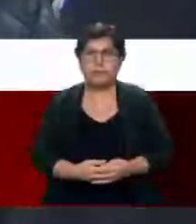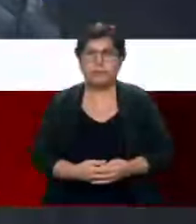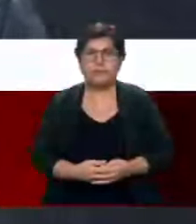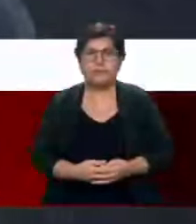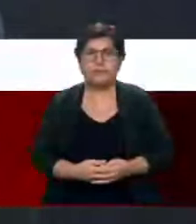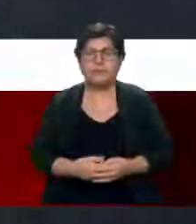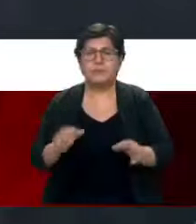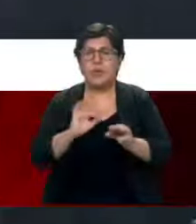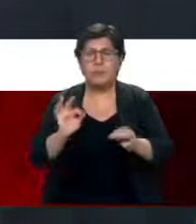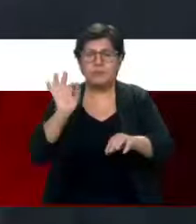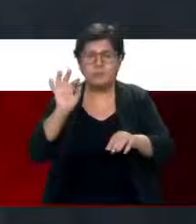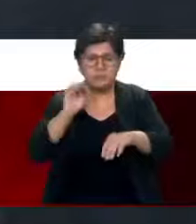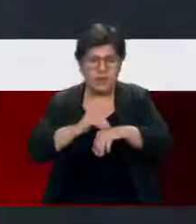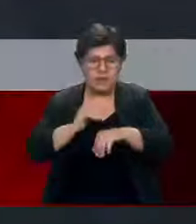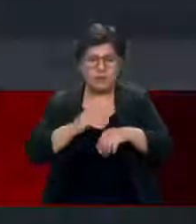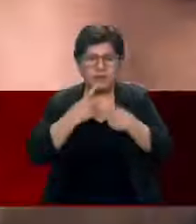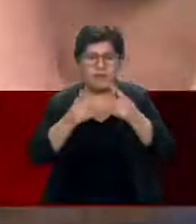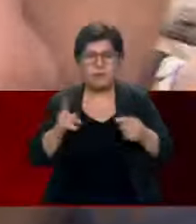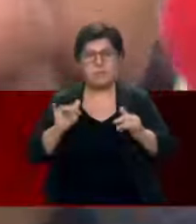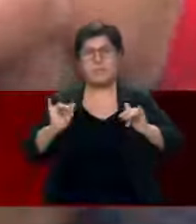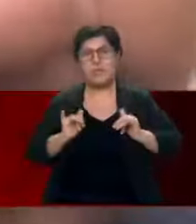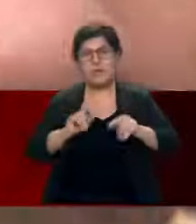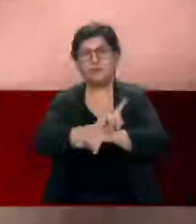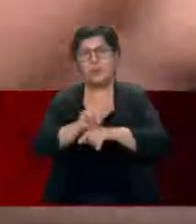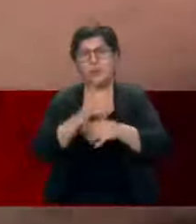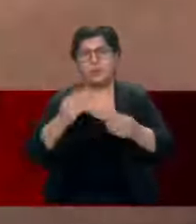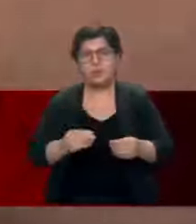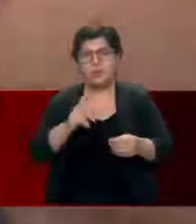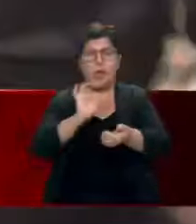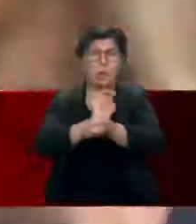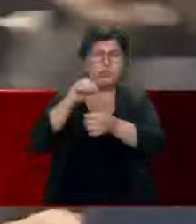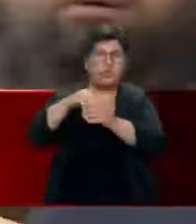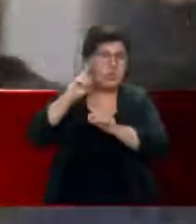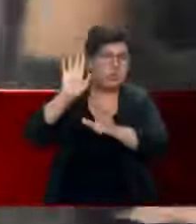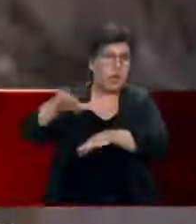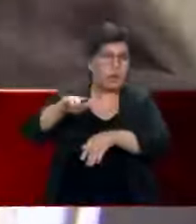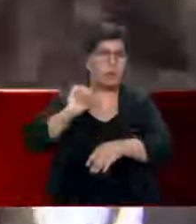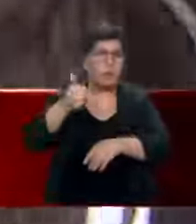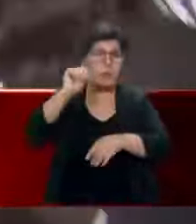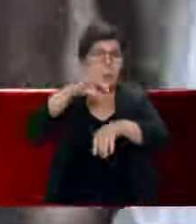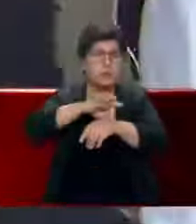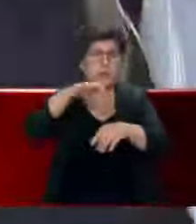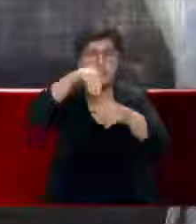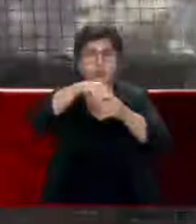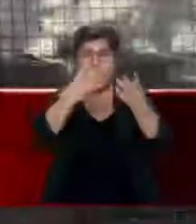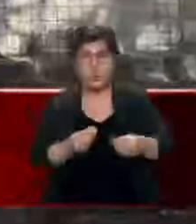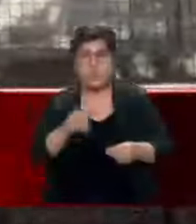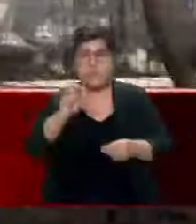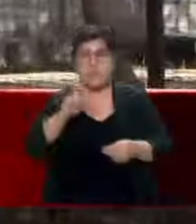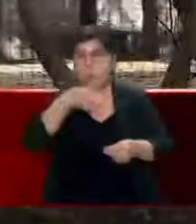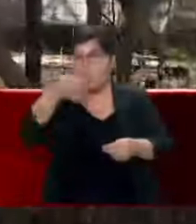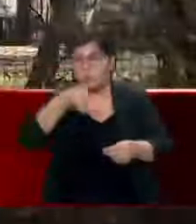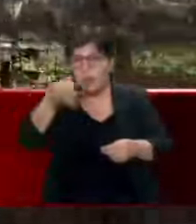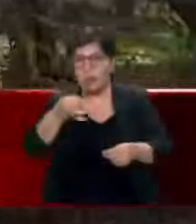Tam olarak tedavi demeyelim, dinlenme süreci geçiriyor. Herkesin cezaevinde sandığı Polat'ın günlerdir hastanede olduğunu 8